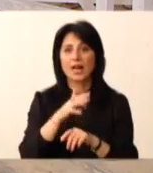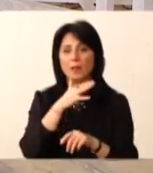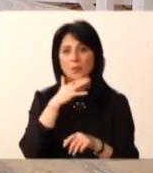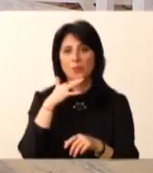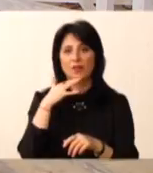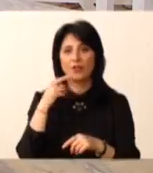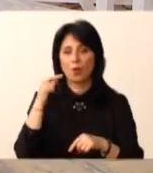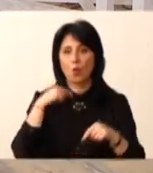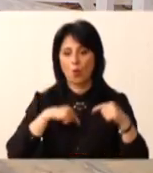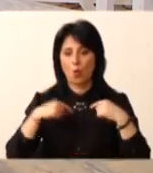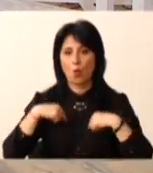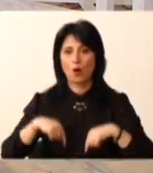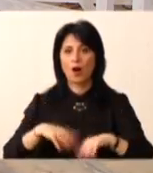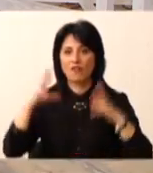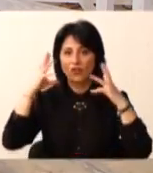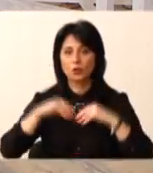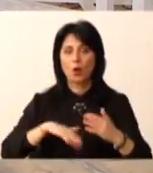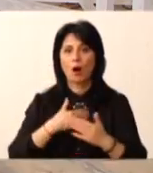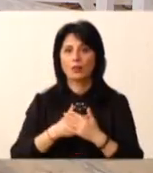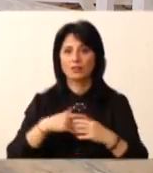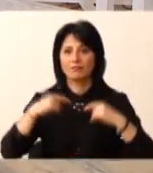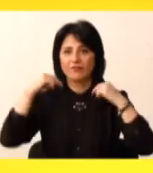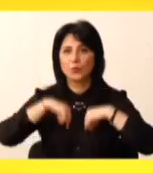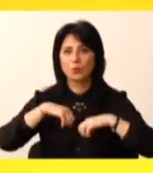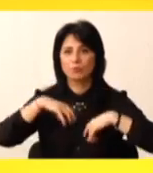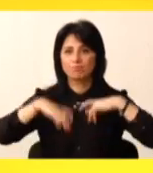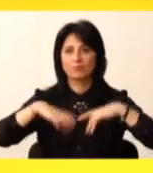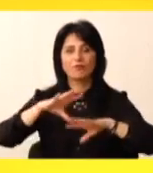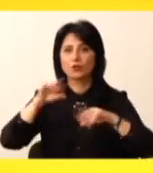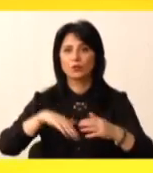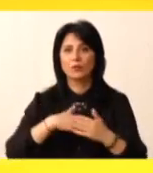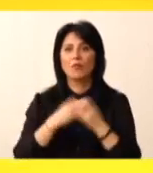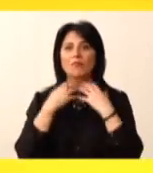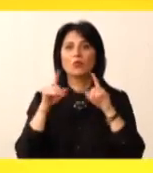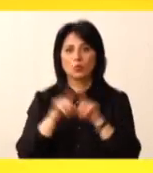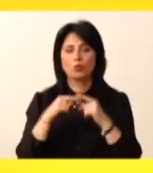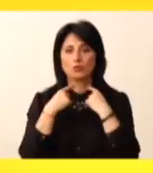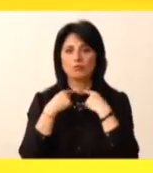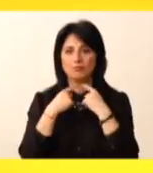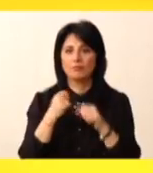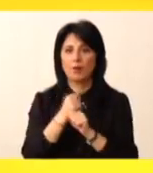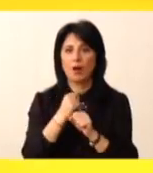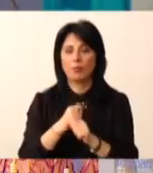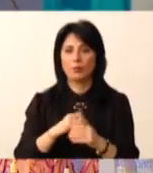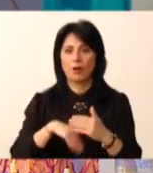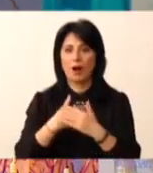ბევრი ორგანოს ფუნქციის გააქტიურება და მათ შორის ფარისებრი ჯირკვლის გააქტიურებაც,